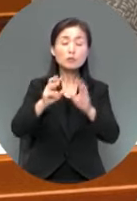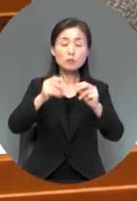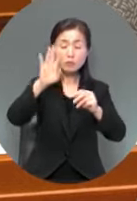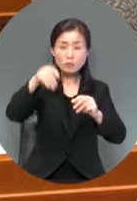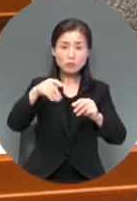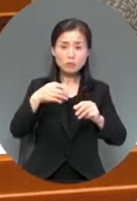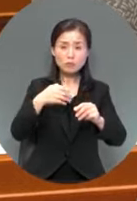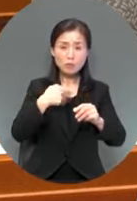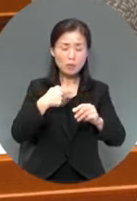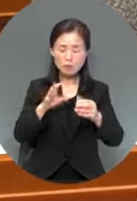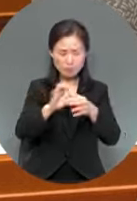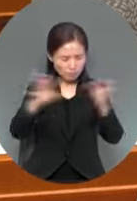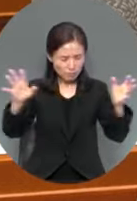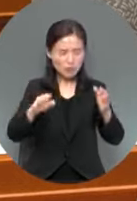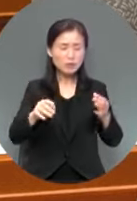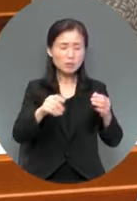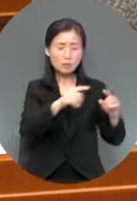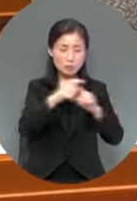따르겠습니다.